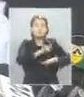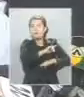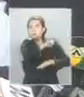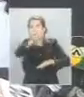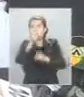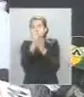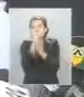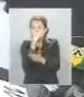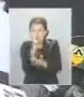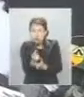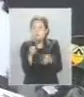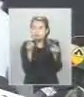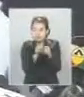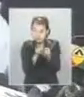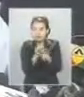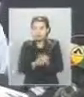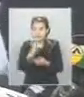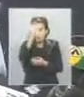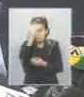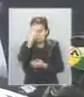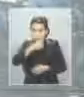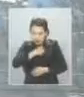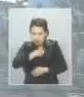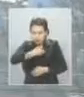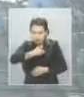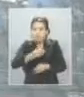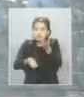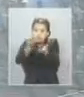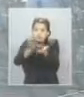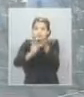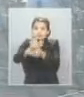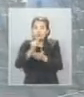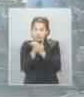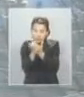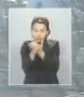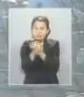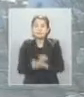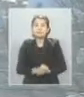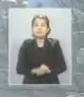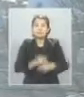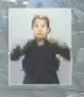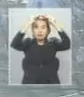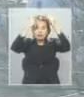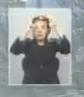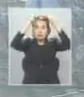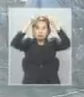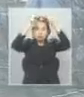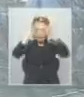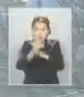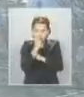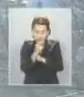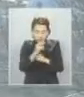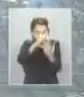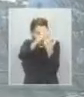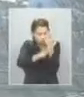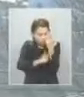ดนะครับแต่ว่าแล้วแต่ทางญี่ปุ่นว่าเขาต้องการอย่างไรครับ นายกรัฐมนตรียืนยันถึงการติดตามข้อมูลจนถึงขณะนี้พ